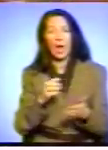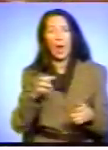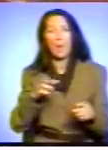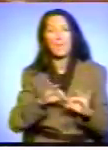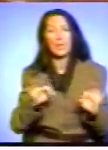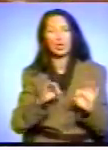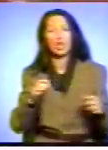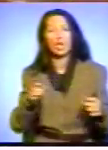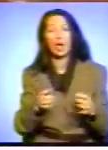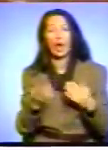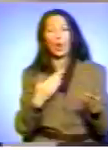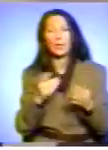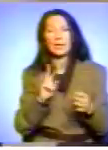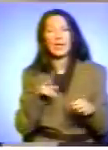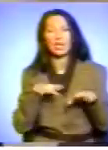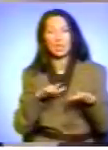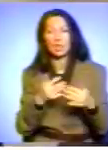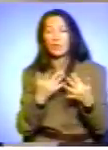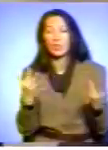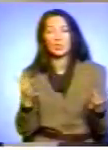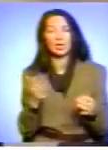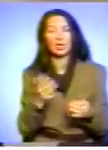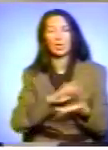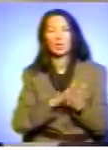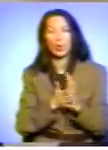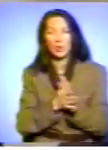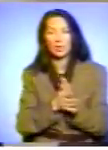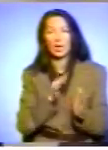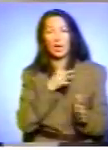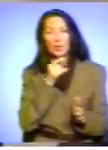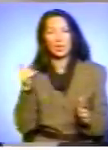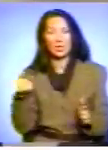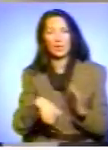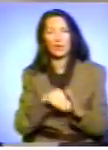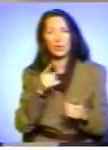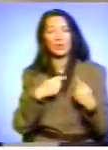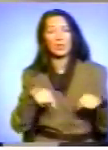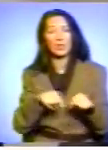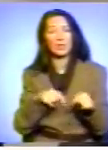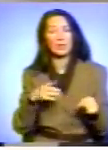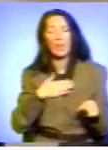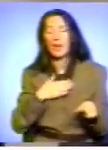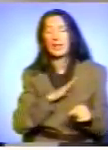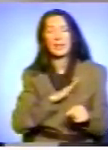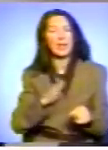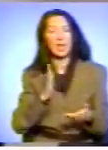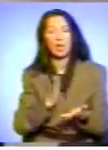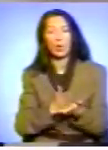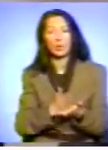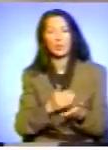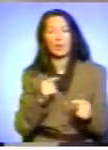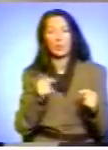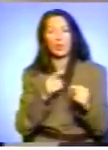у нестандартних ситуаціях. Під час виборів на дільниці безпосередньо ми не знаходимося. Відповідно,